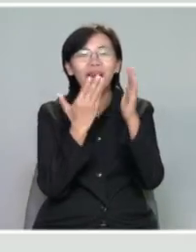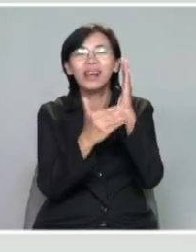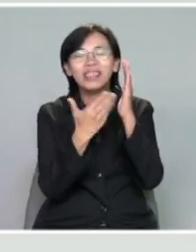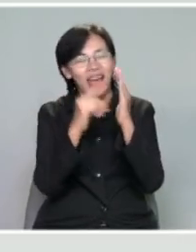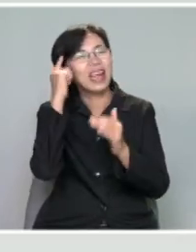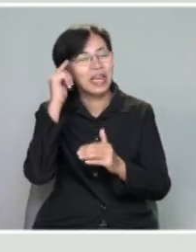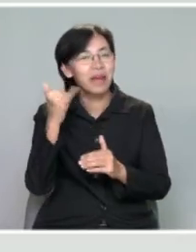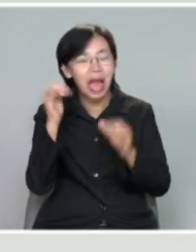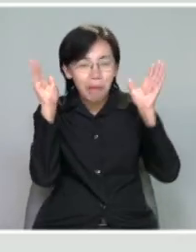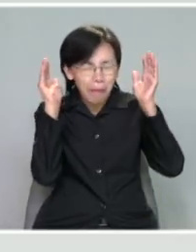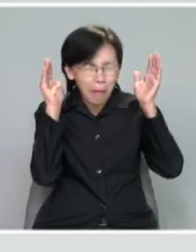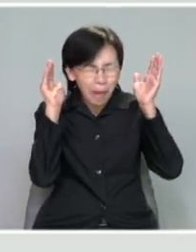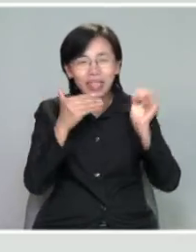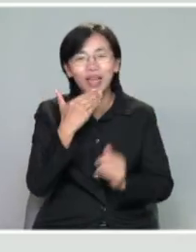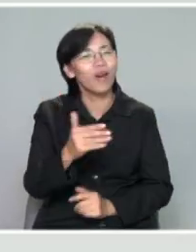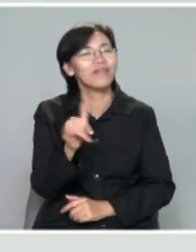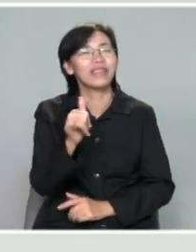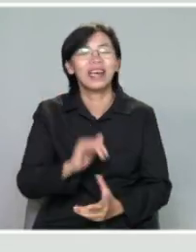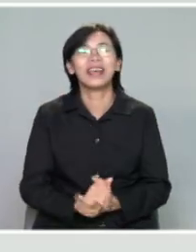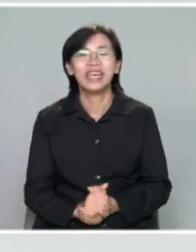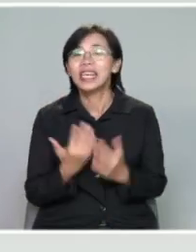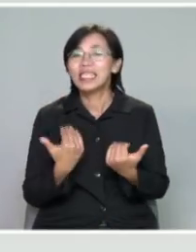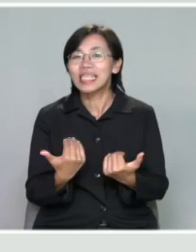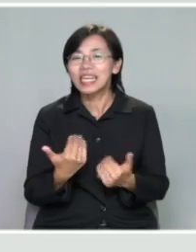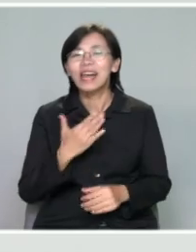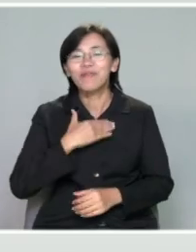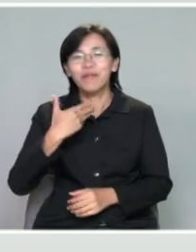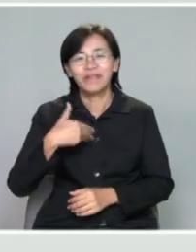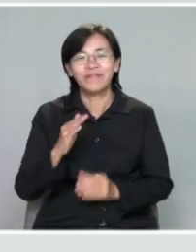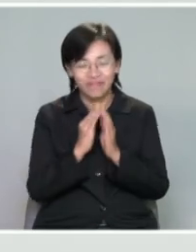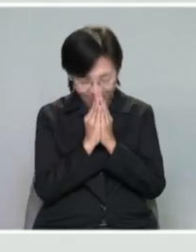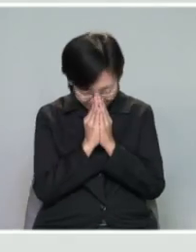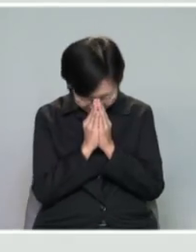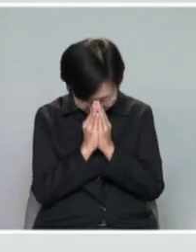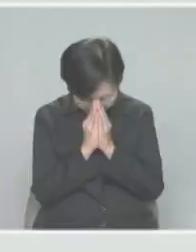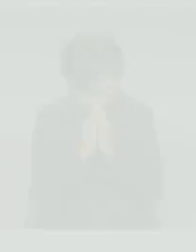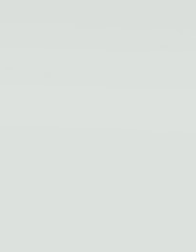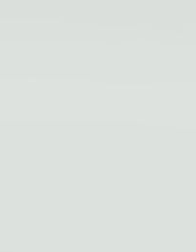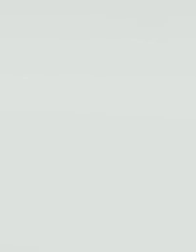กระพือไม่หยุดอย่างแน่นอนทั้งหมดนี้คือแก๊กวันนี้ผมและทีมงานสวัสดีครับ